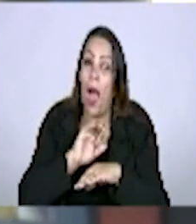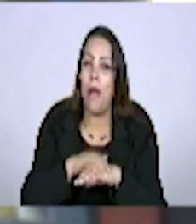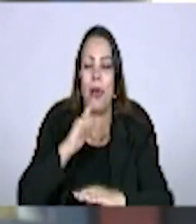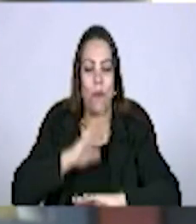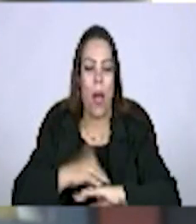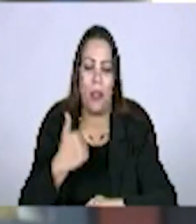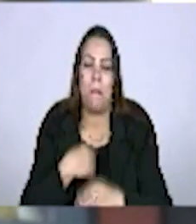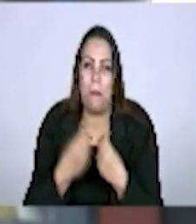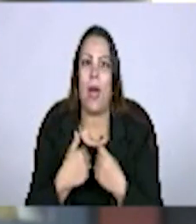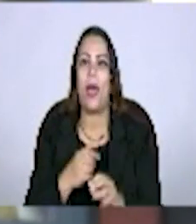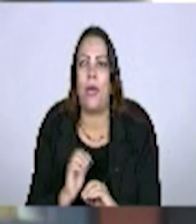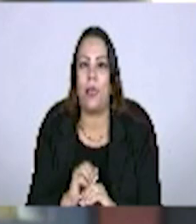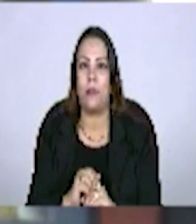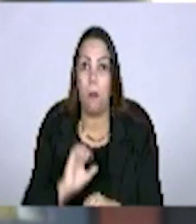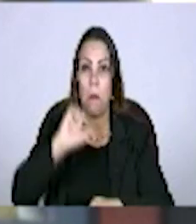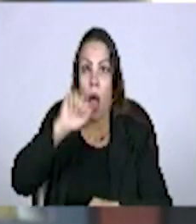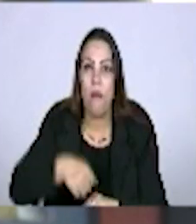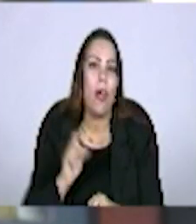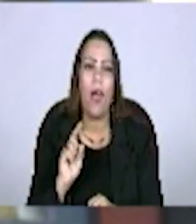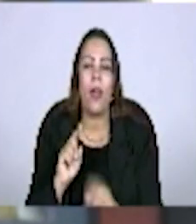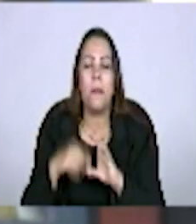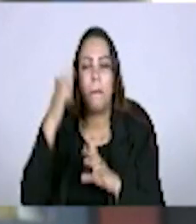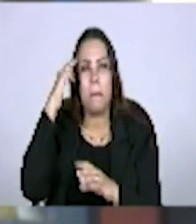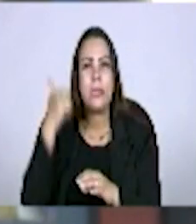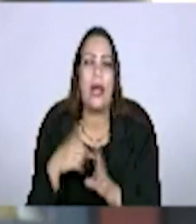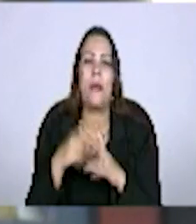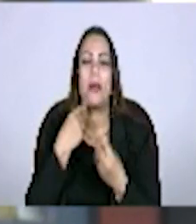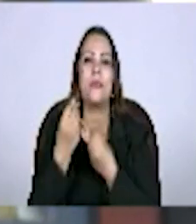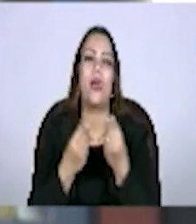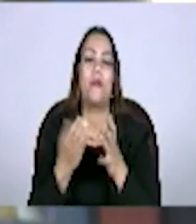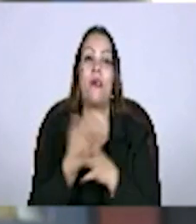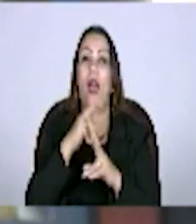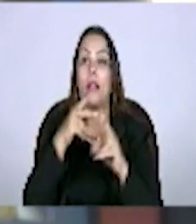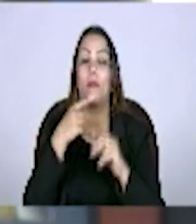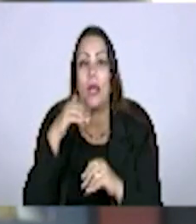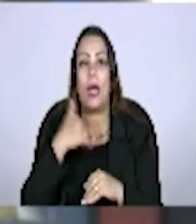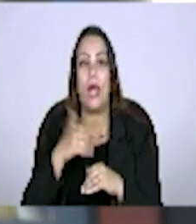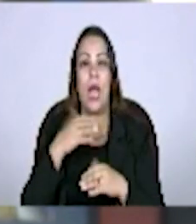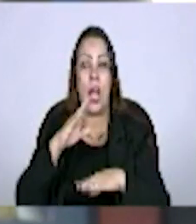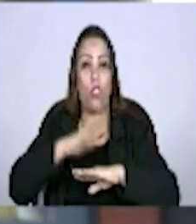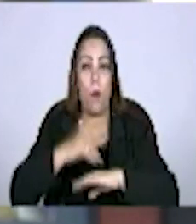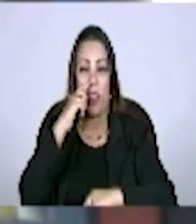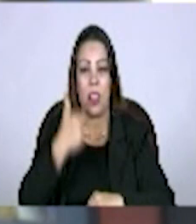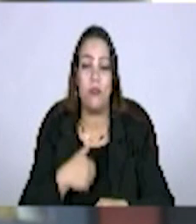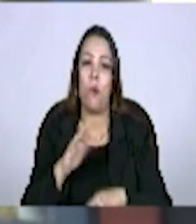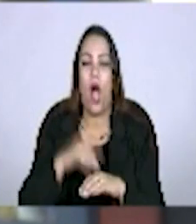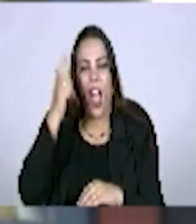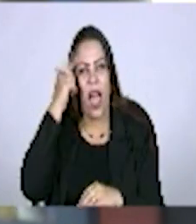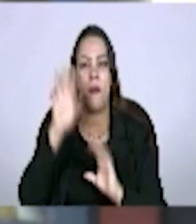احترامها وتقديرها اشياء كثيره جدا احنا اتكلمنا فيها تقديرك لنفسك تقديرك